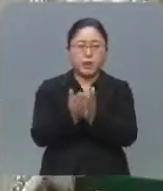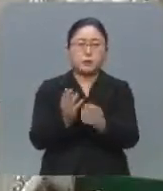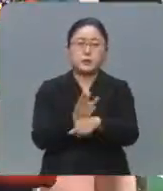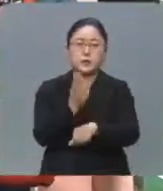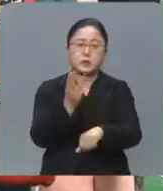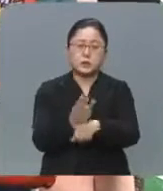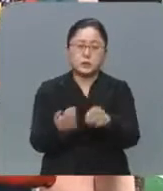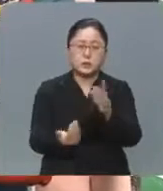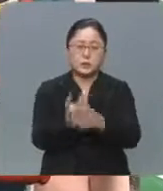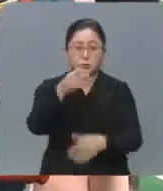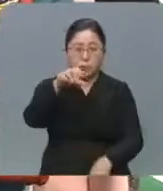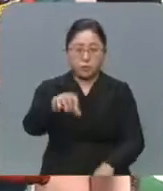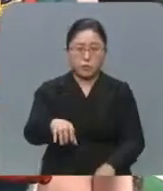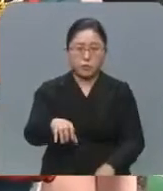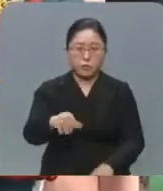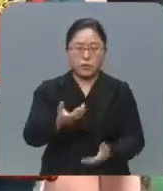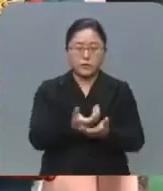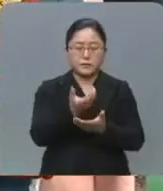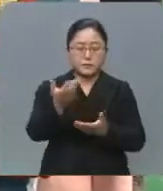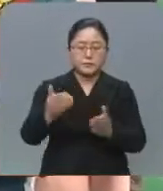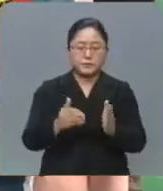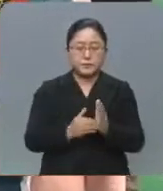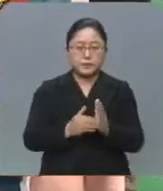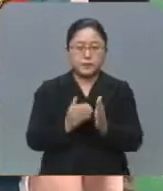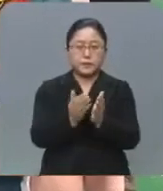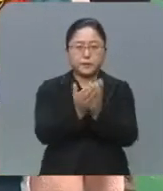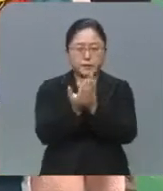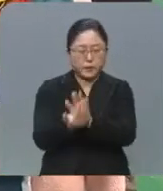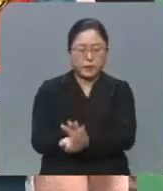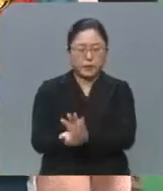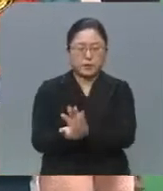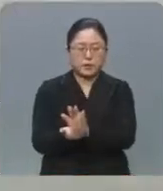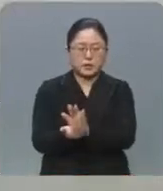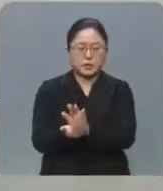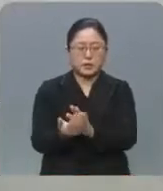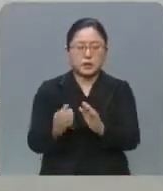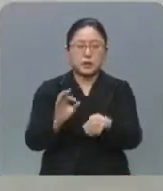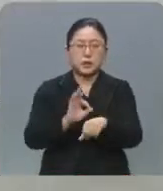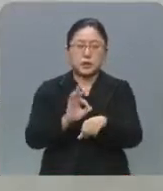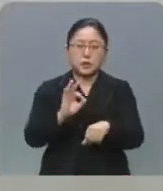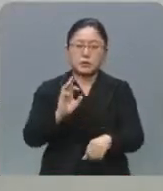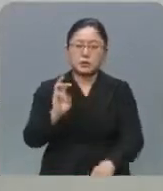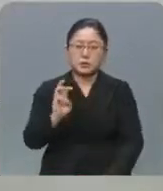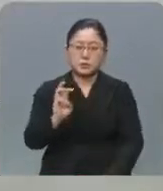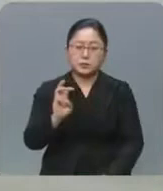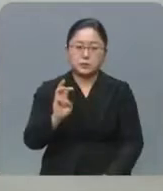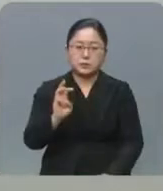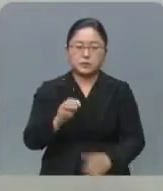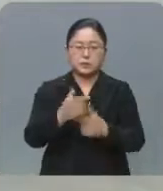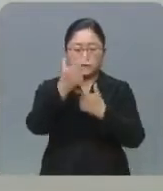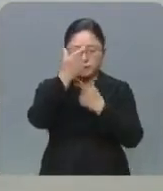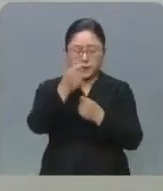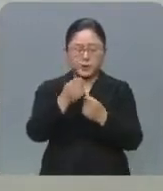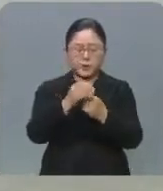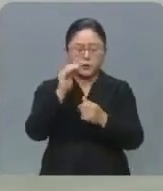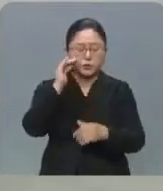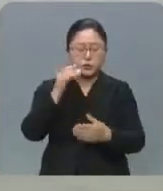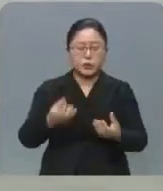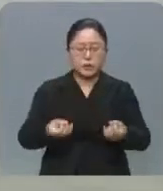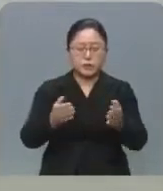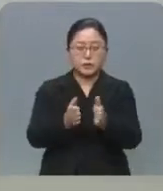있는 사고 해역으로 이동했는데요. 세월호가 완전히 바다 밑으로 잠긴 오전 10시 30분에 맞춰